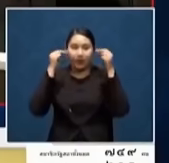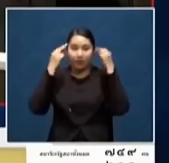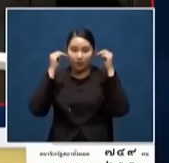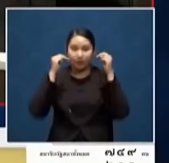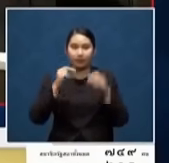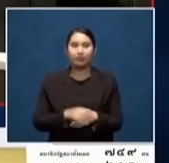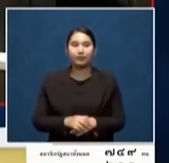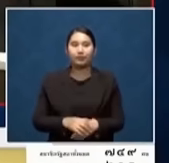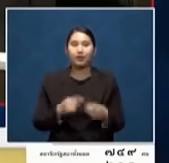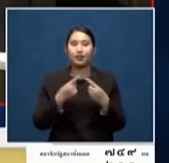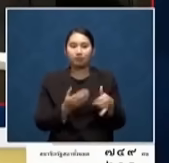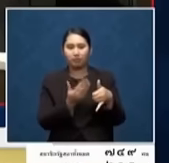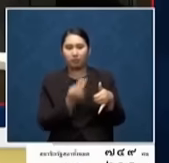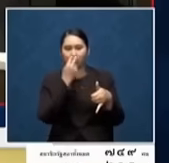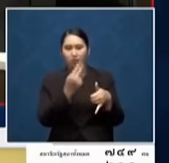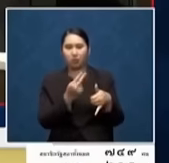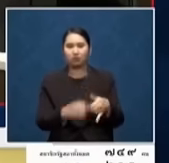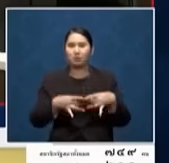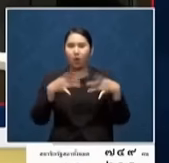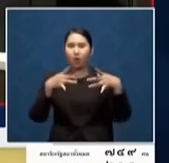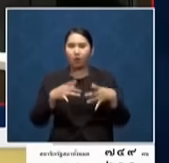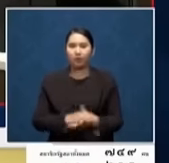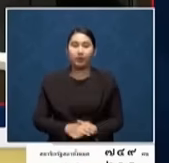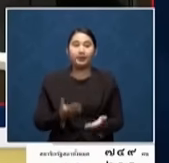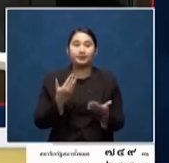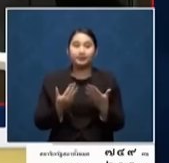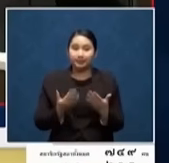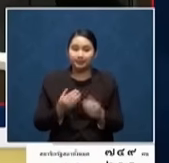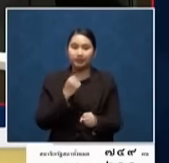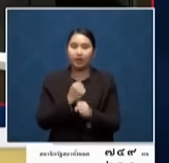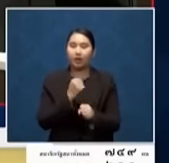ชมสว.วันนั้นนะเขาบอกรู้แล้วมีสว.ไว้ทำไ